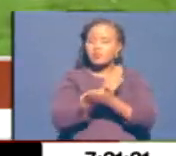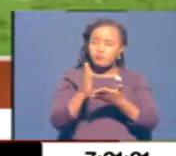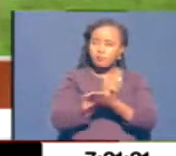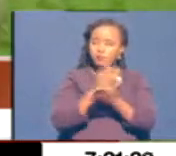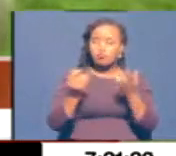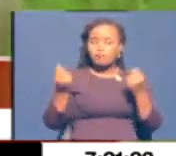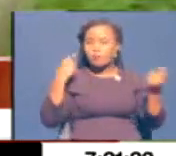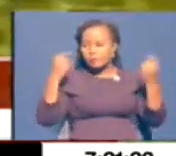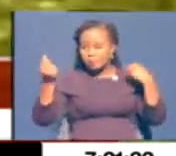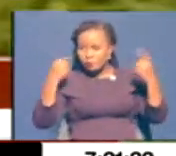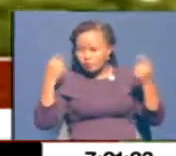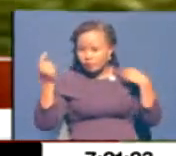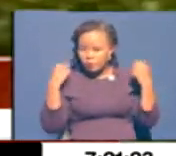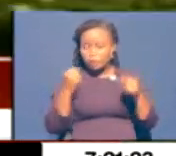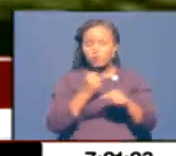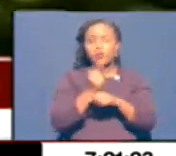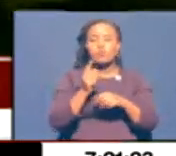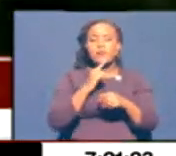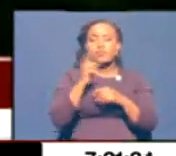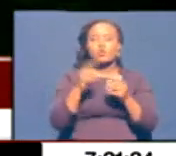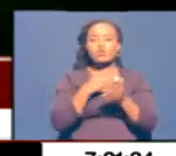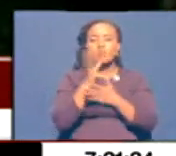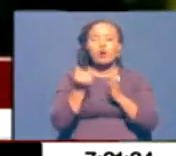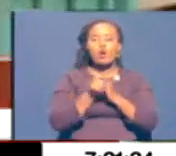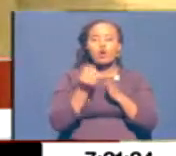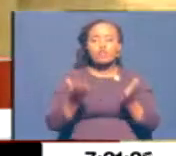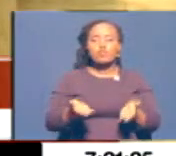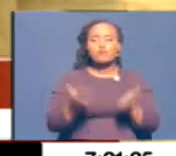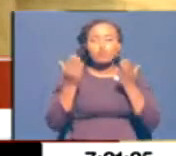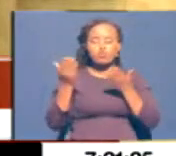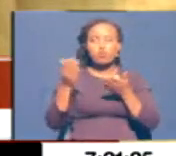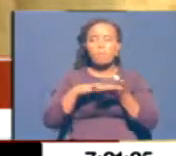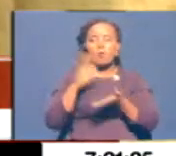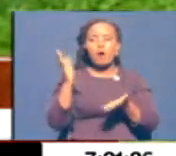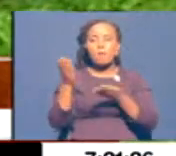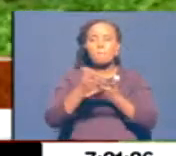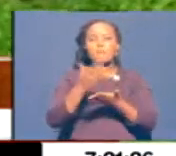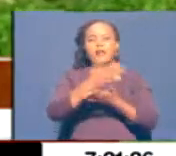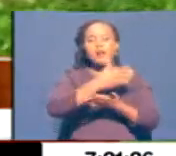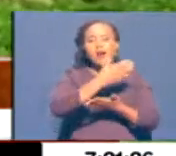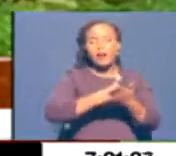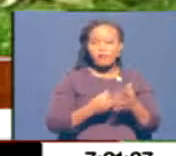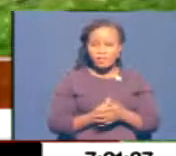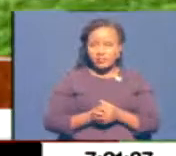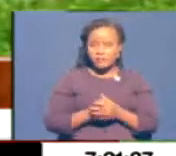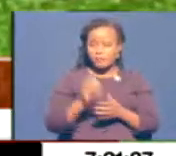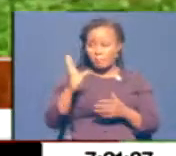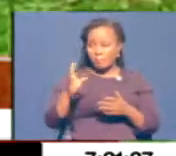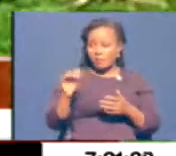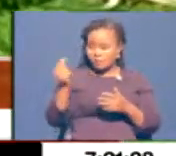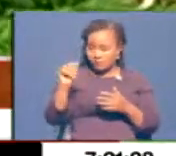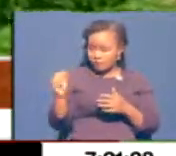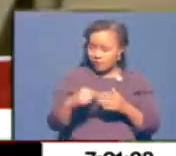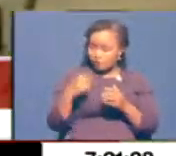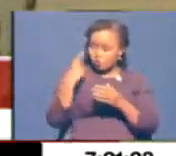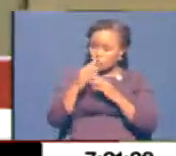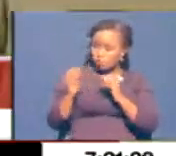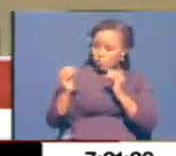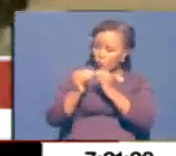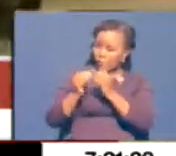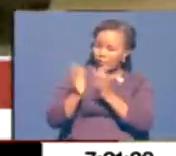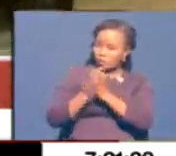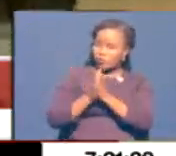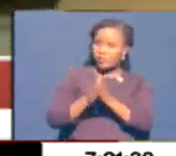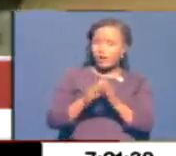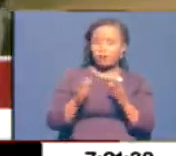serikali kuimarisha thamani ya majani chai na kuboresha mapato yao. Waziri Maina ambaye alikutana na maafisa wa chama cha uzaji majani chai kanda